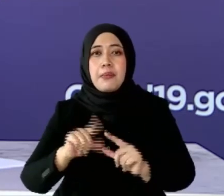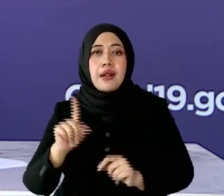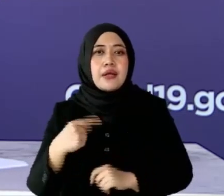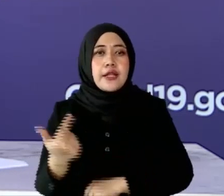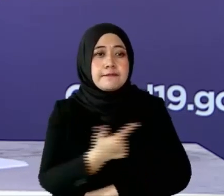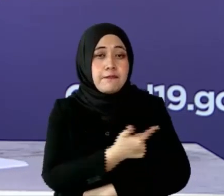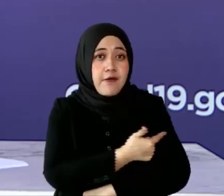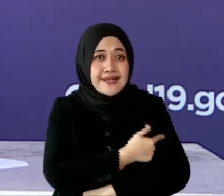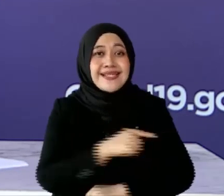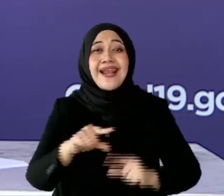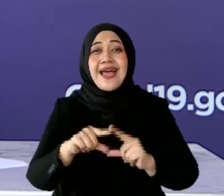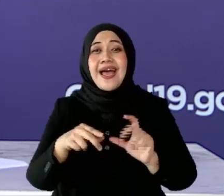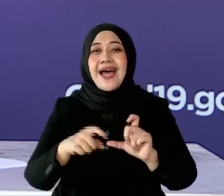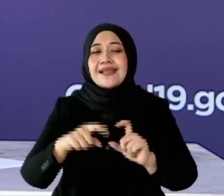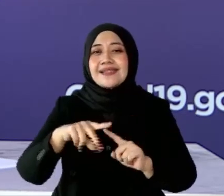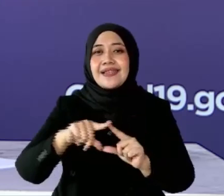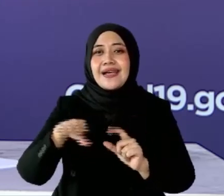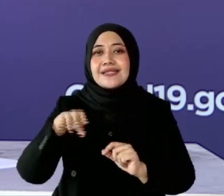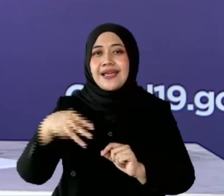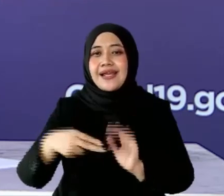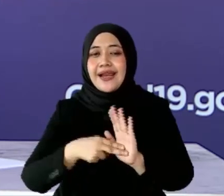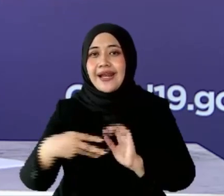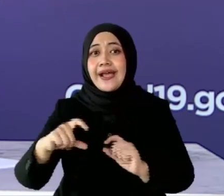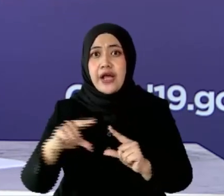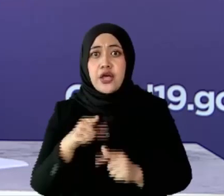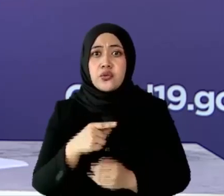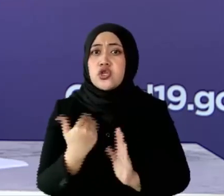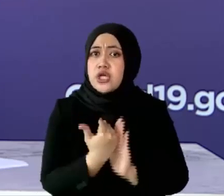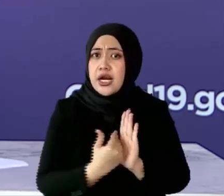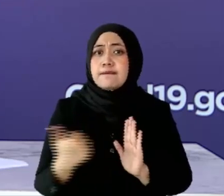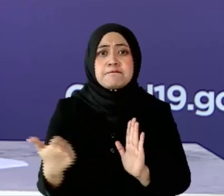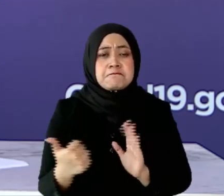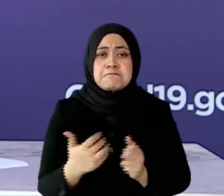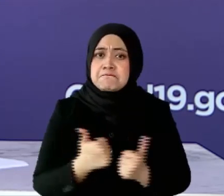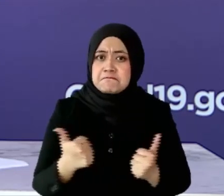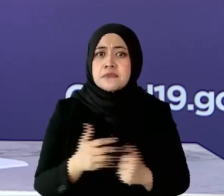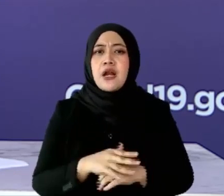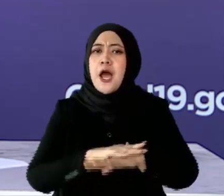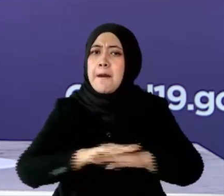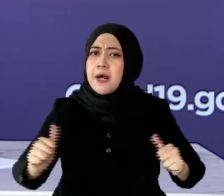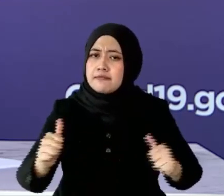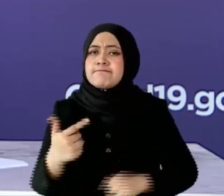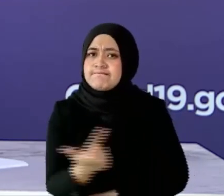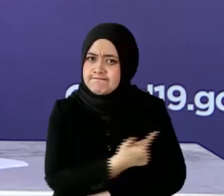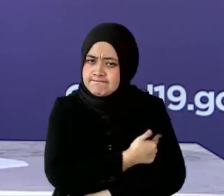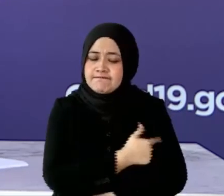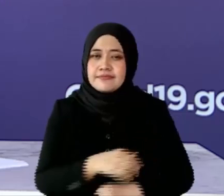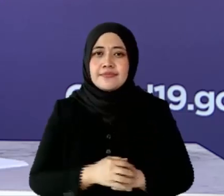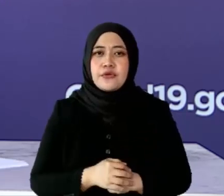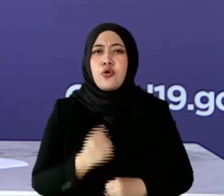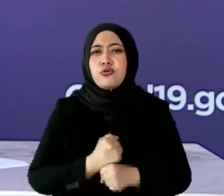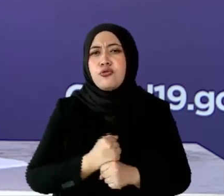COVID-19 AstraZeneca batch tersebut memenuhi syarat mutu dan aman digunakan.